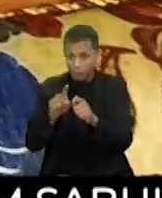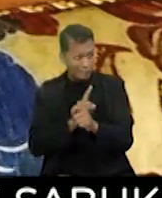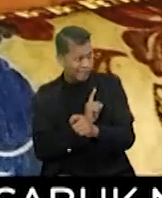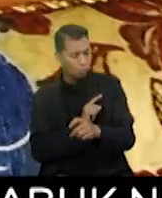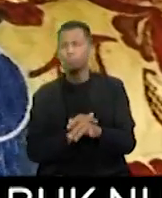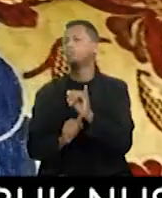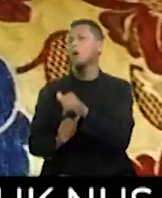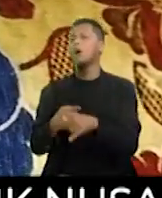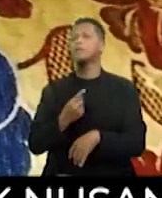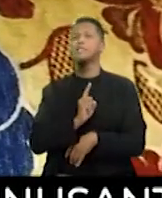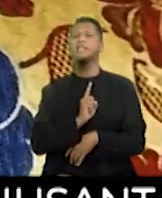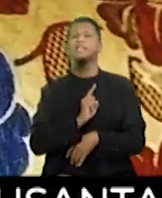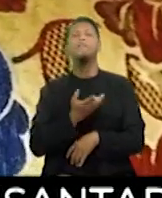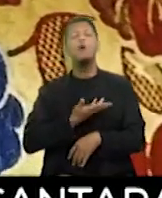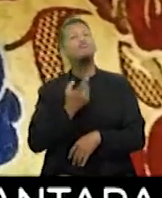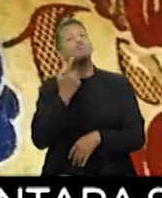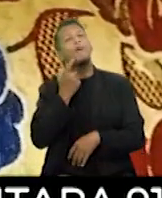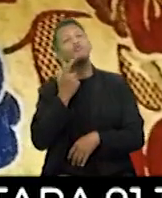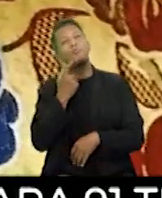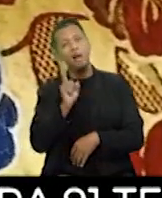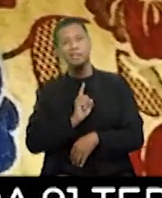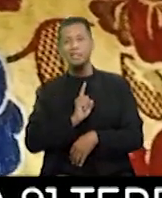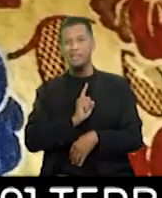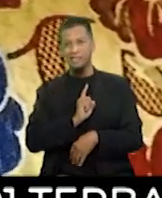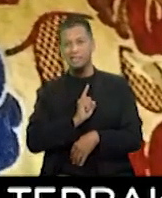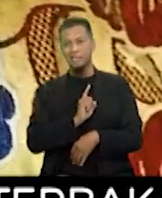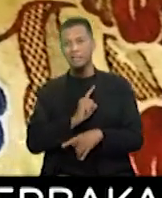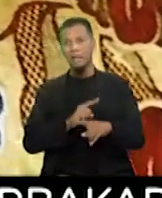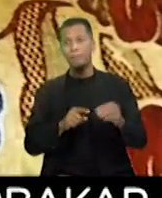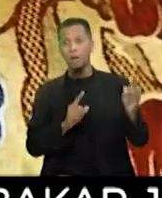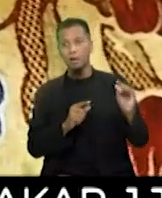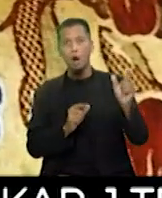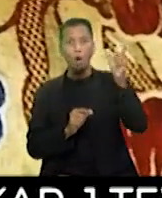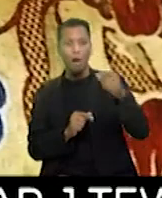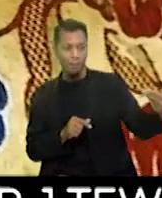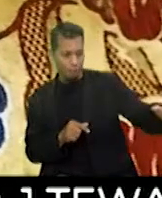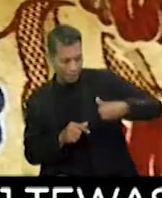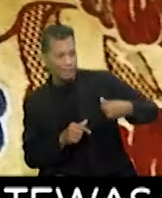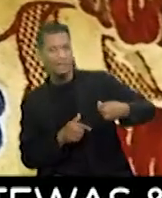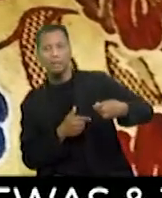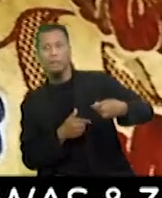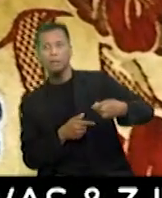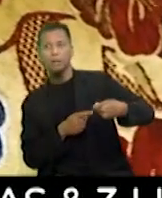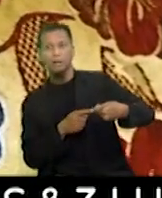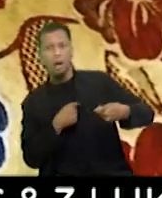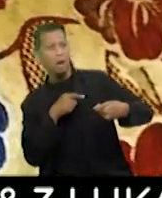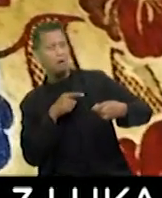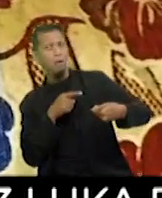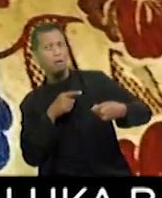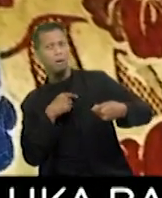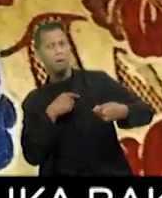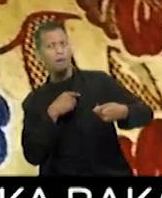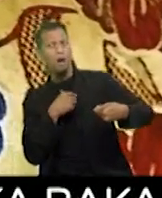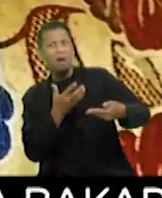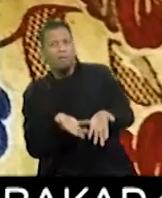dia. Harga $100 itu. Terus dia bisa ngepost itu, saya juga masih di situ sudah. Masih ada di